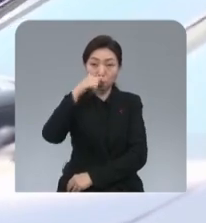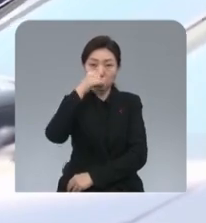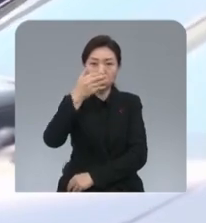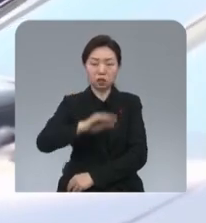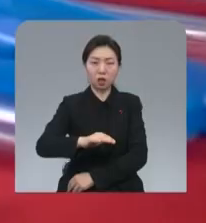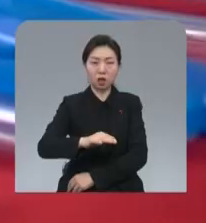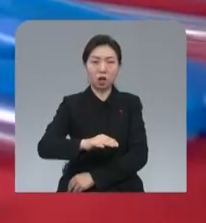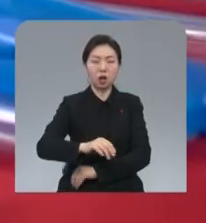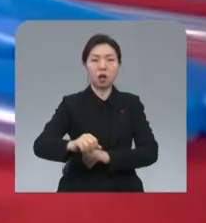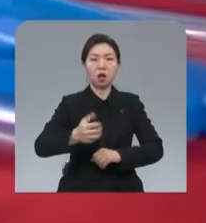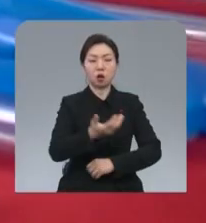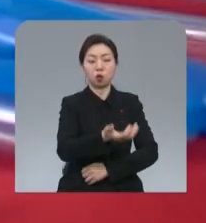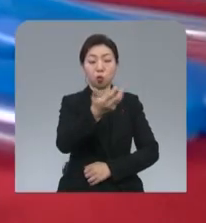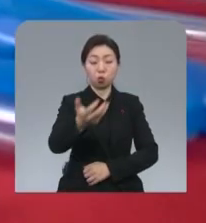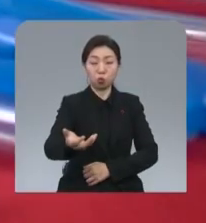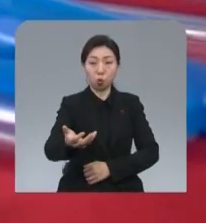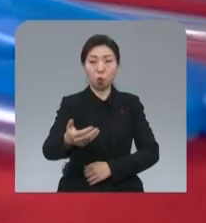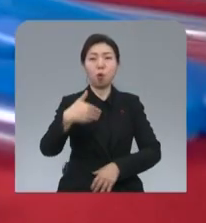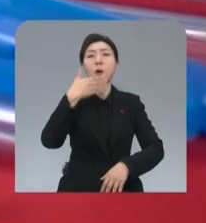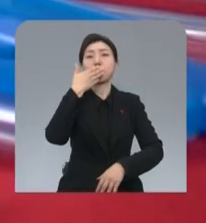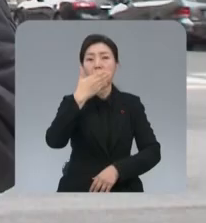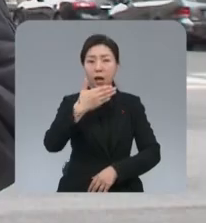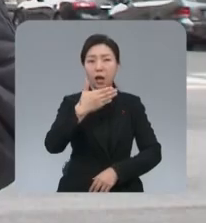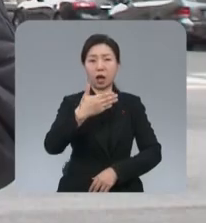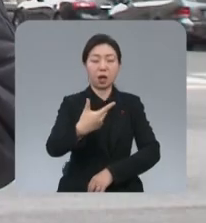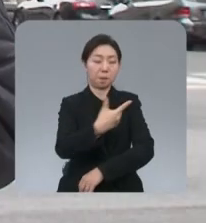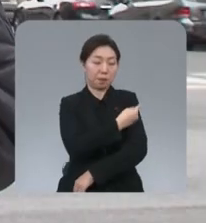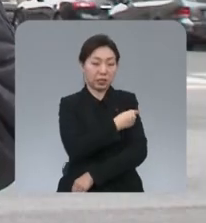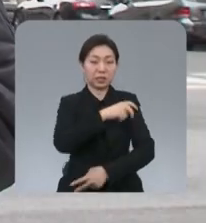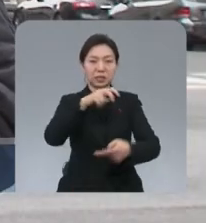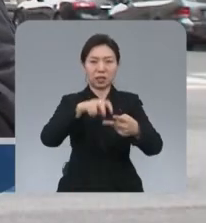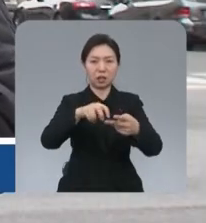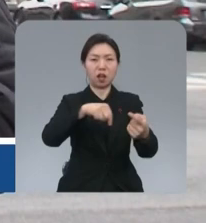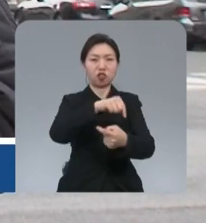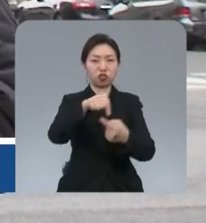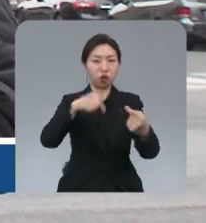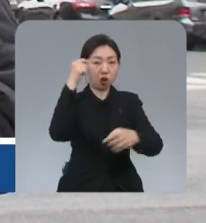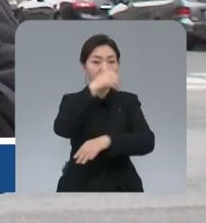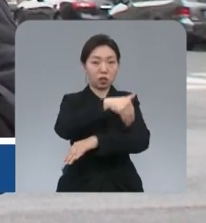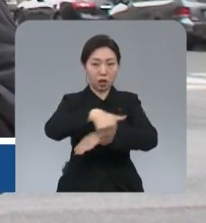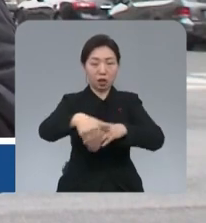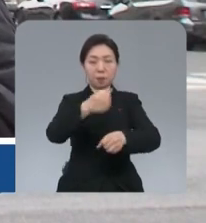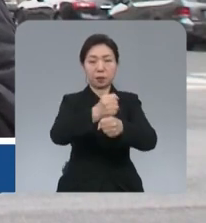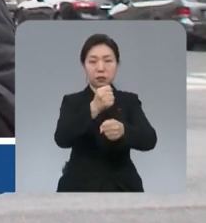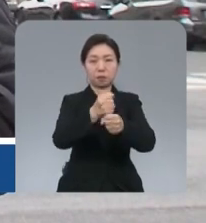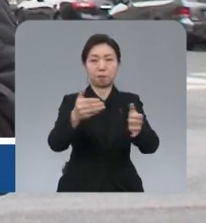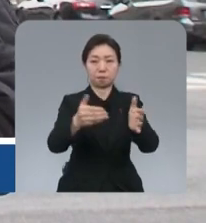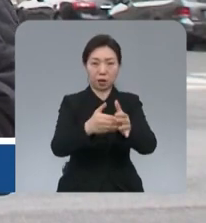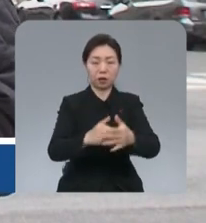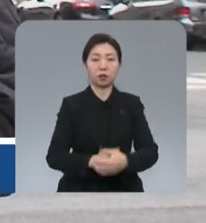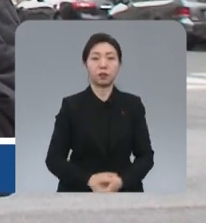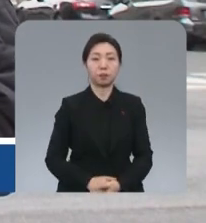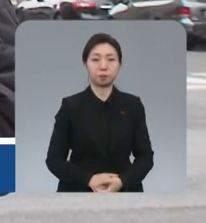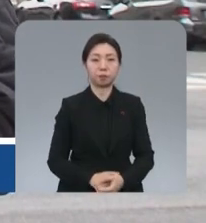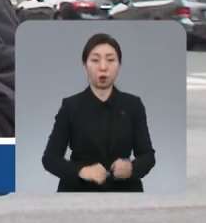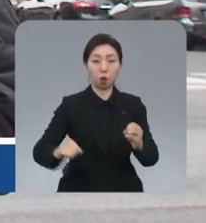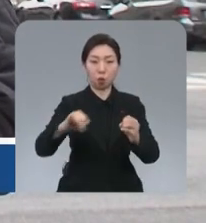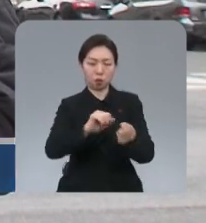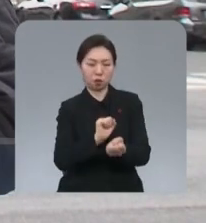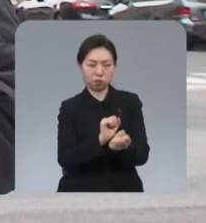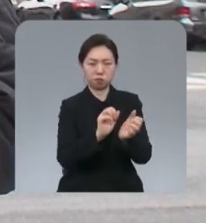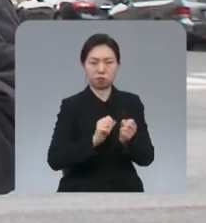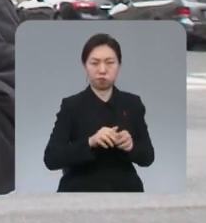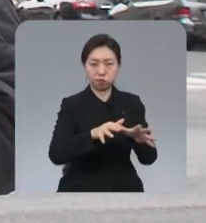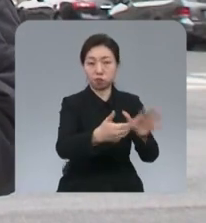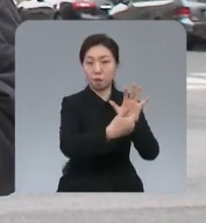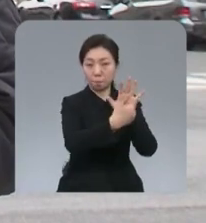시설도 추가해 나갈 방침도 세웠습니다. 오미크론 변이 확산 저지와 중증 환자 최소화에 초점을 맞춘 바이든